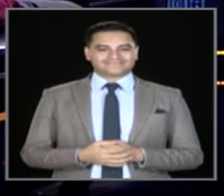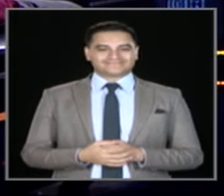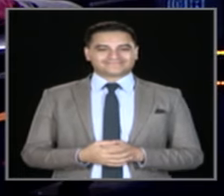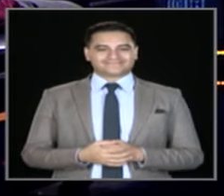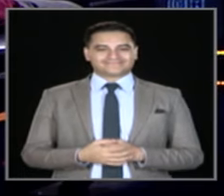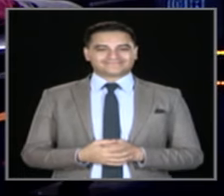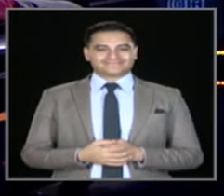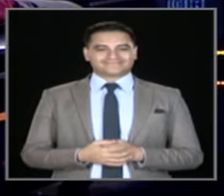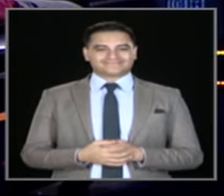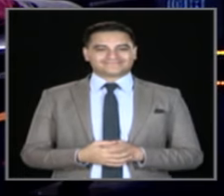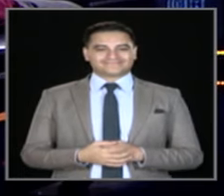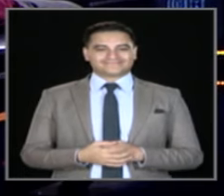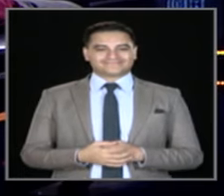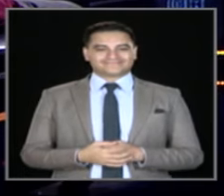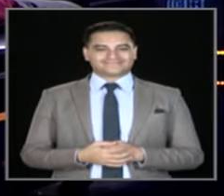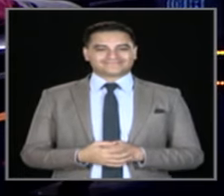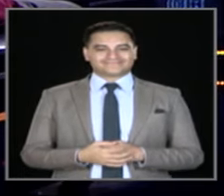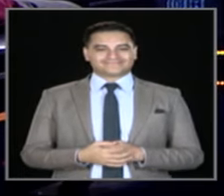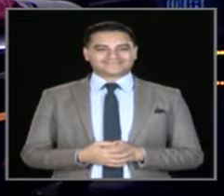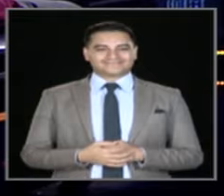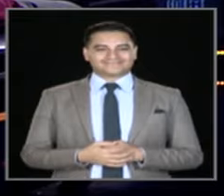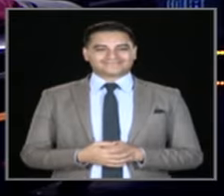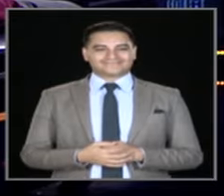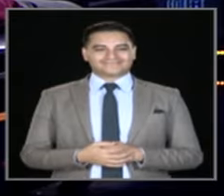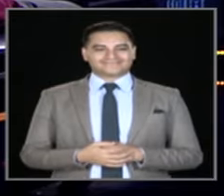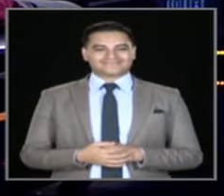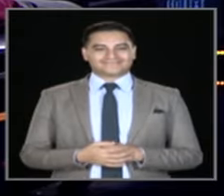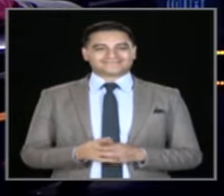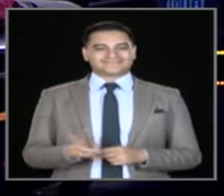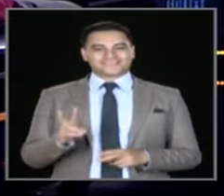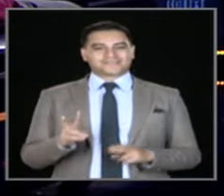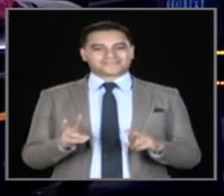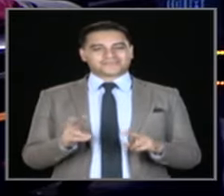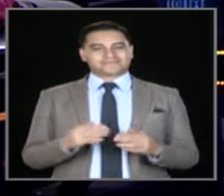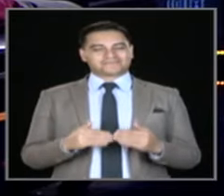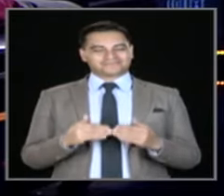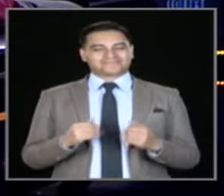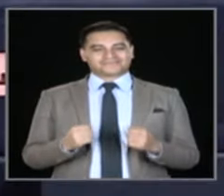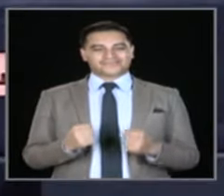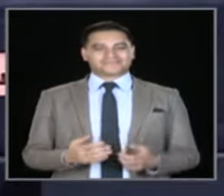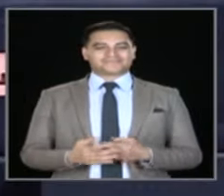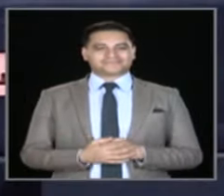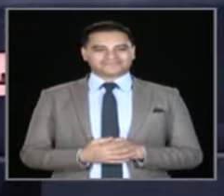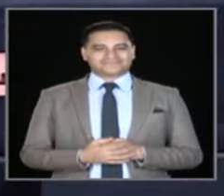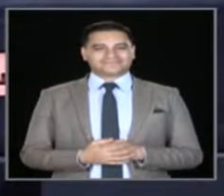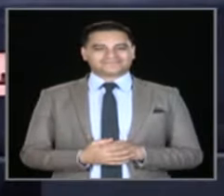برافو عليك سبعه سبعه سب سبعه سبعه سبعه سب سب